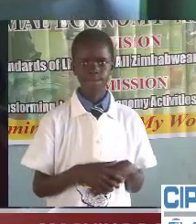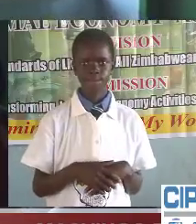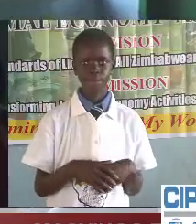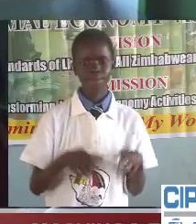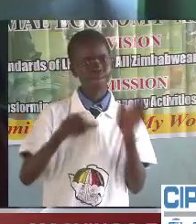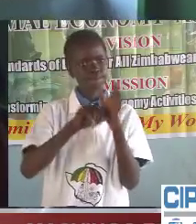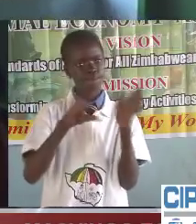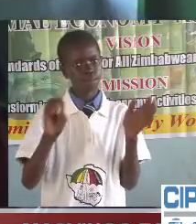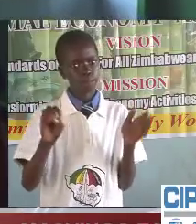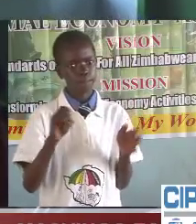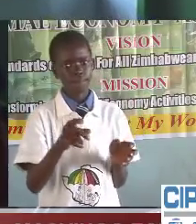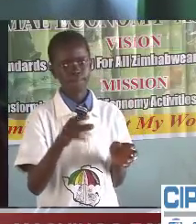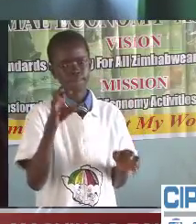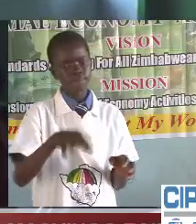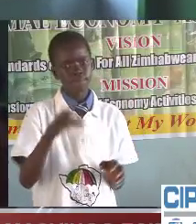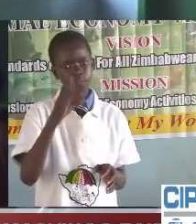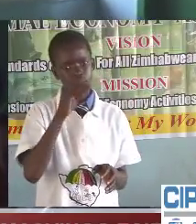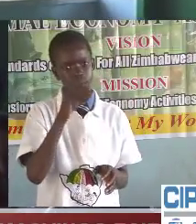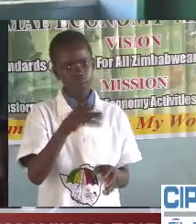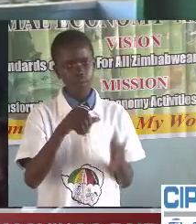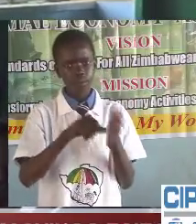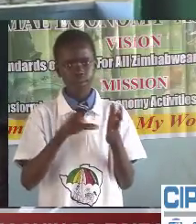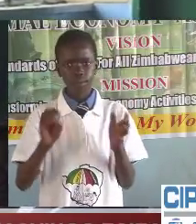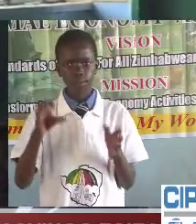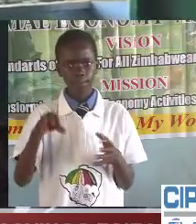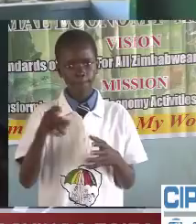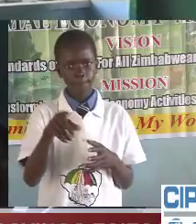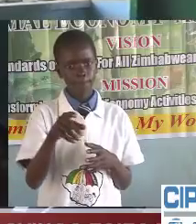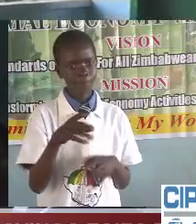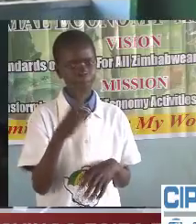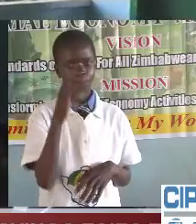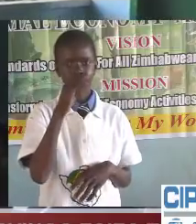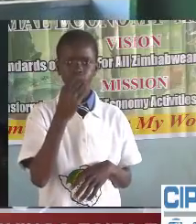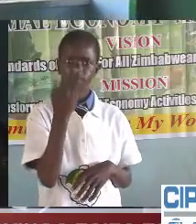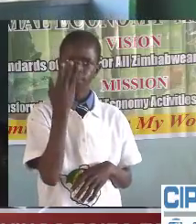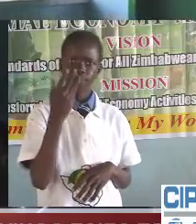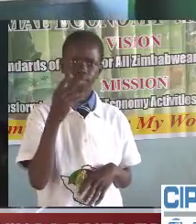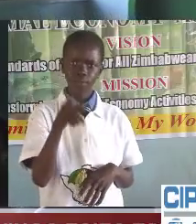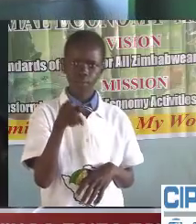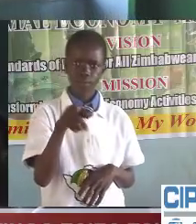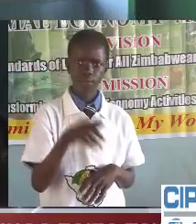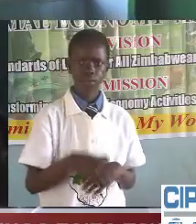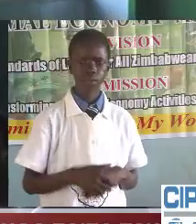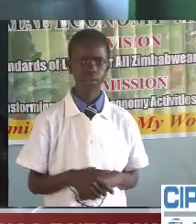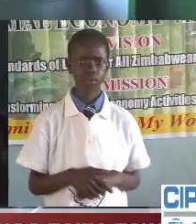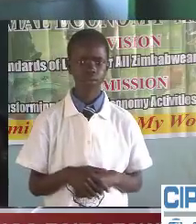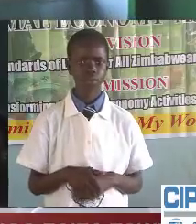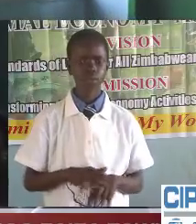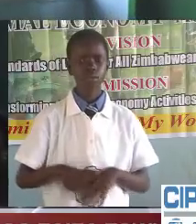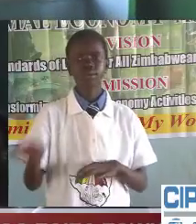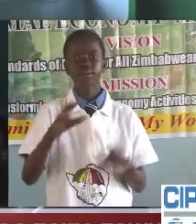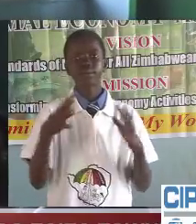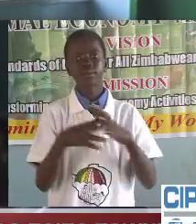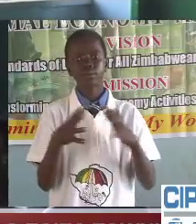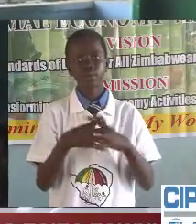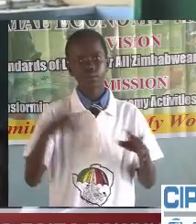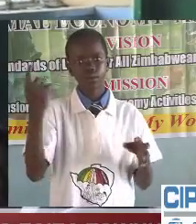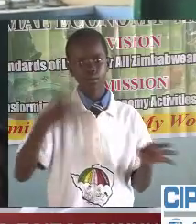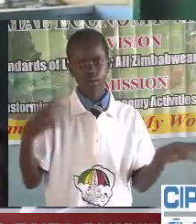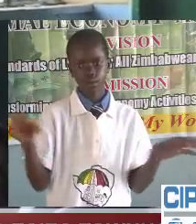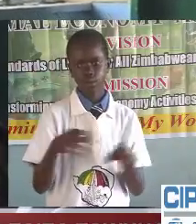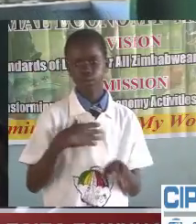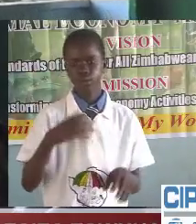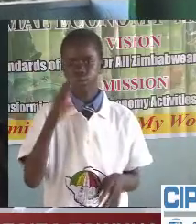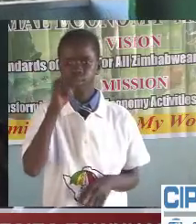citizens. Saka tiri kunzwa nerunyere kupa zvinyaya yema-prepaid water meters but isusu sevagari vanga